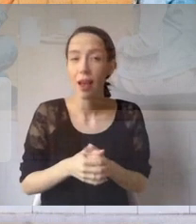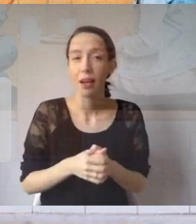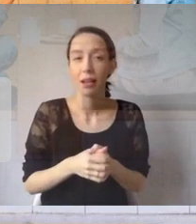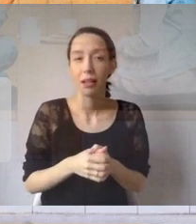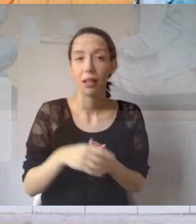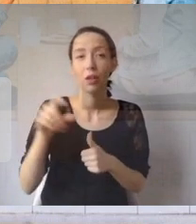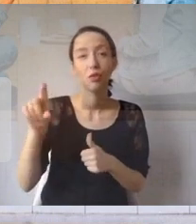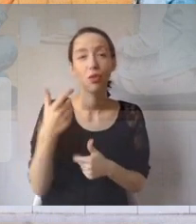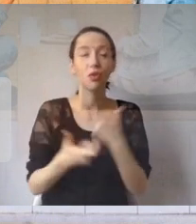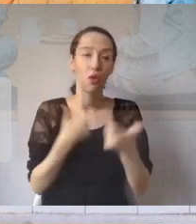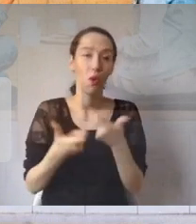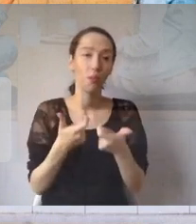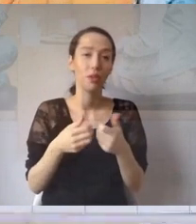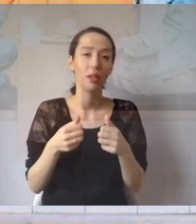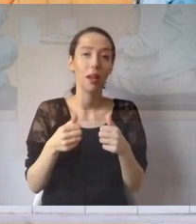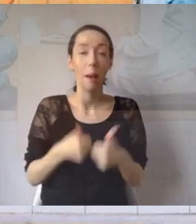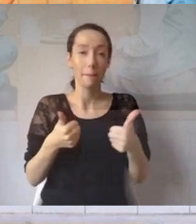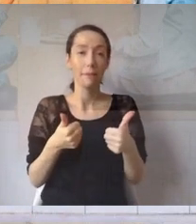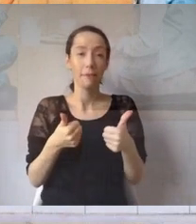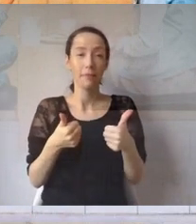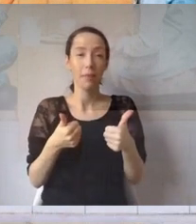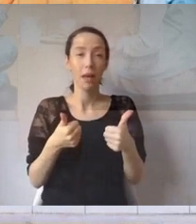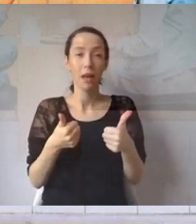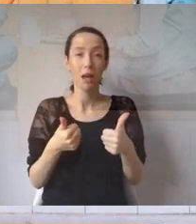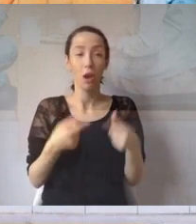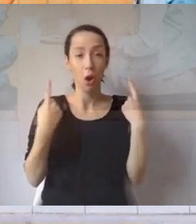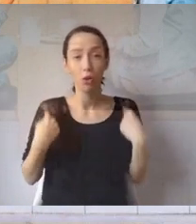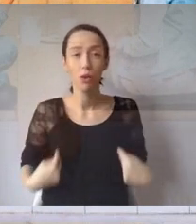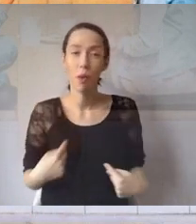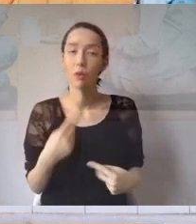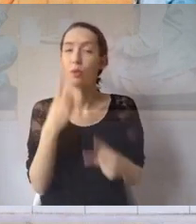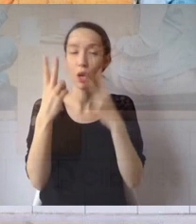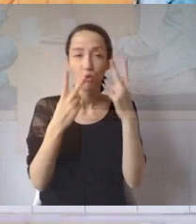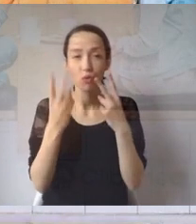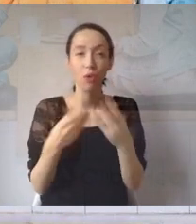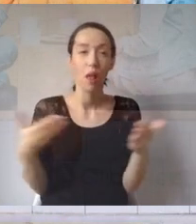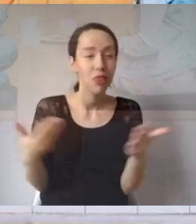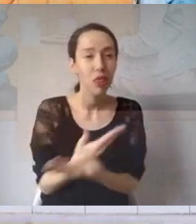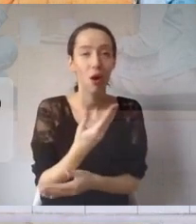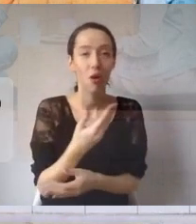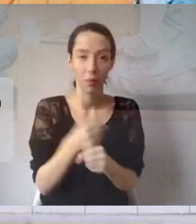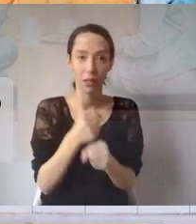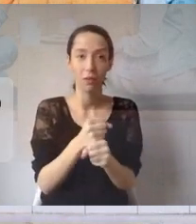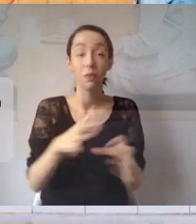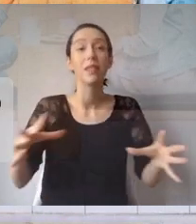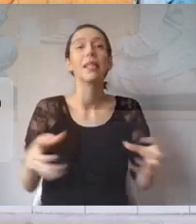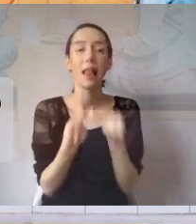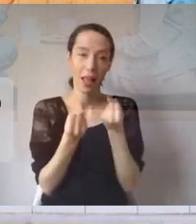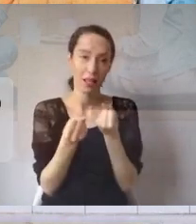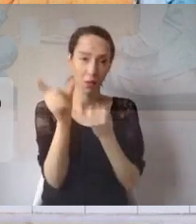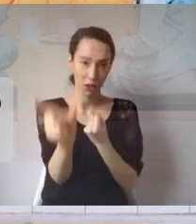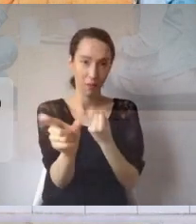prostu znaleźć rekruterom. A później przejdę do opisu poszczególnych części, czyli tutaj powiem o